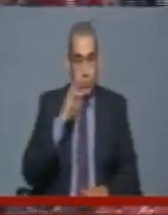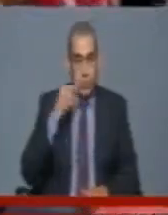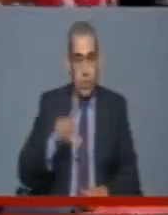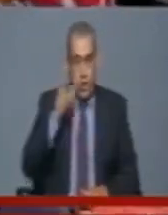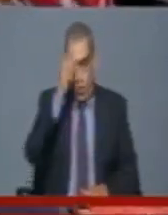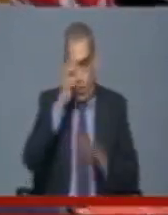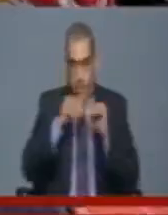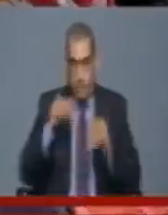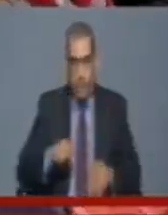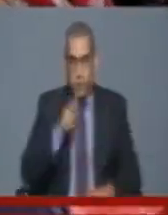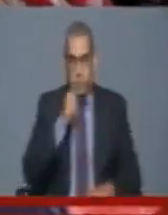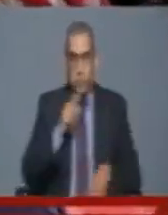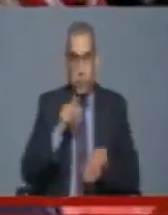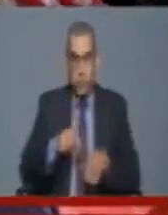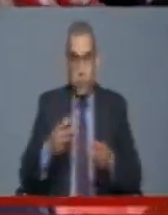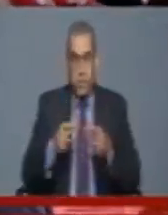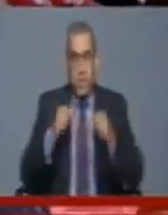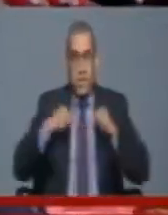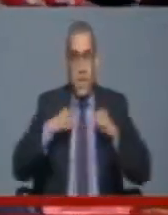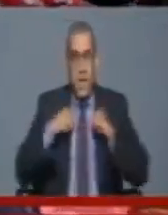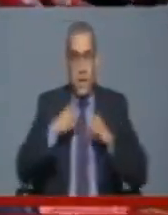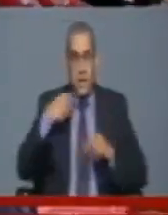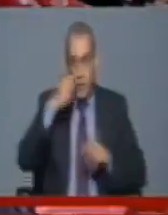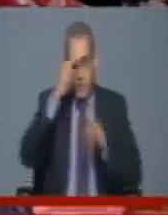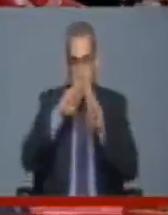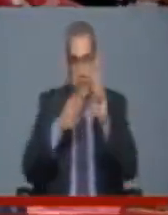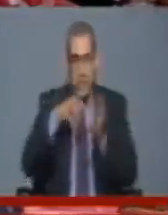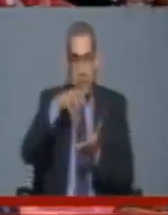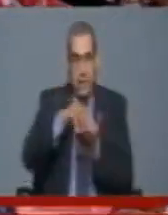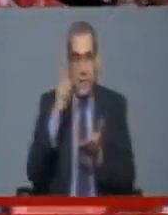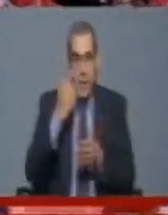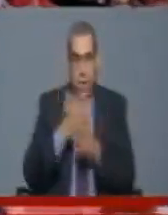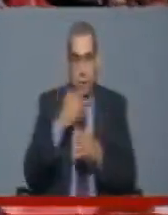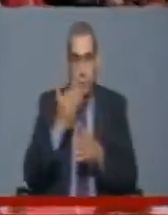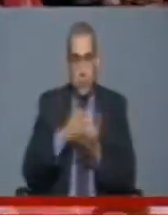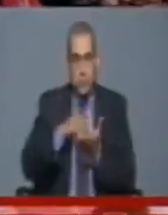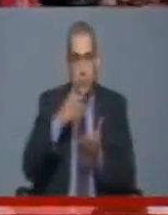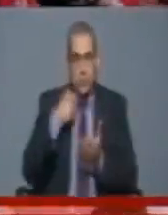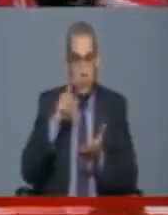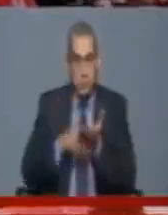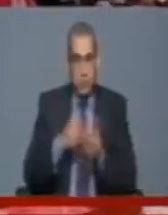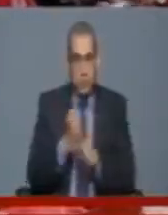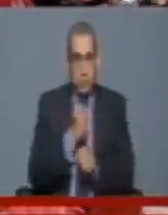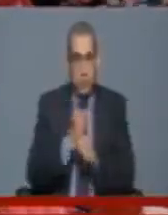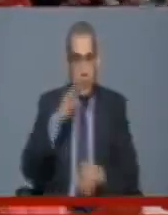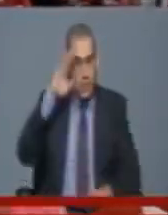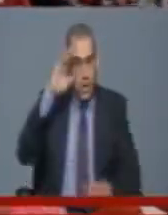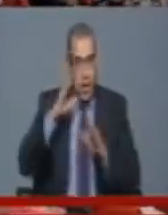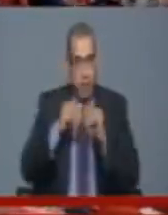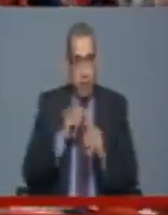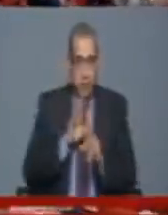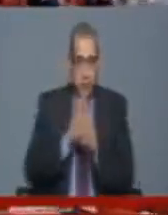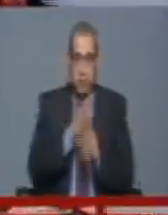إلى هنا إلى استاد القاهرة الدولية إذانا بانطلاق فعالية تحيا مصر استجابة